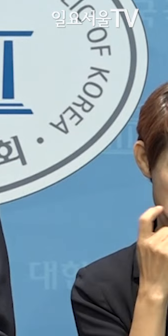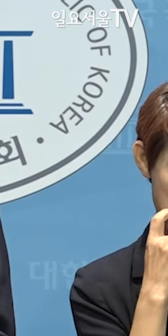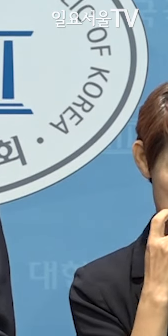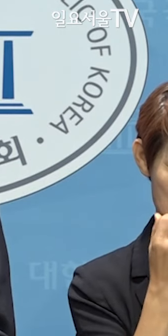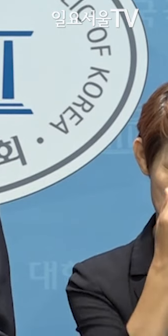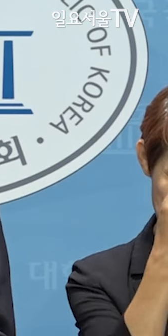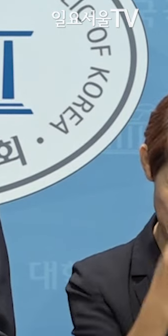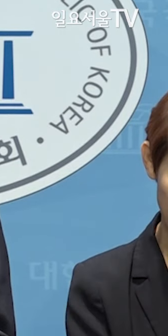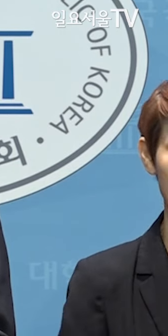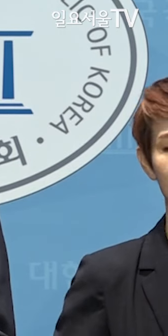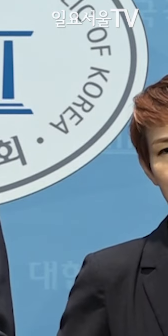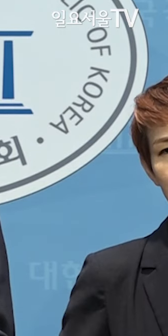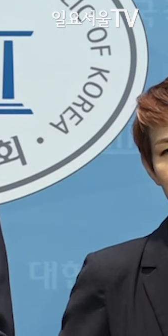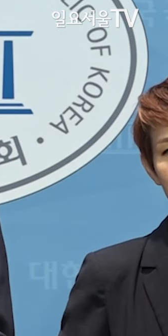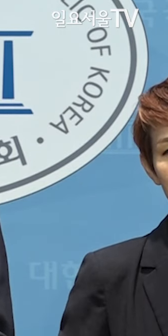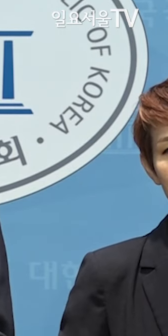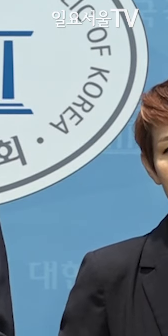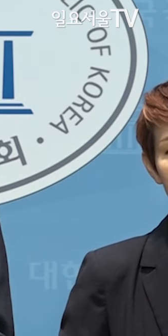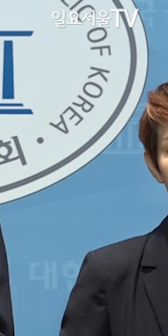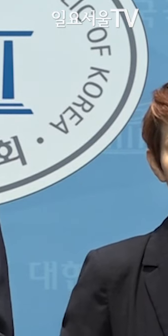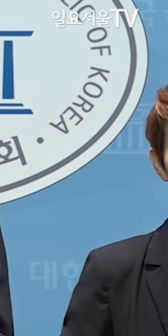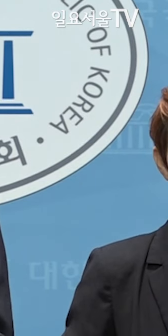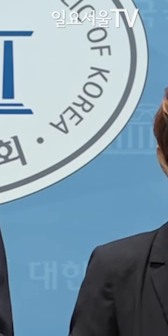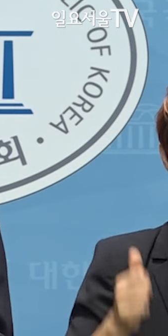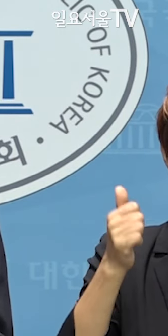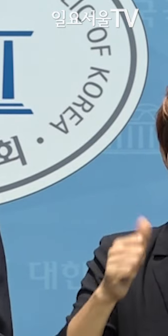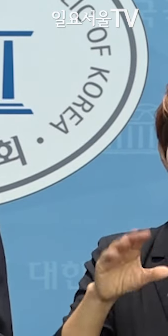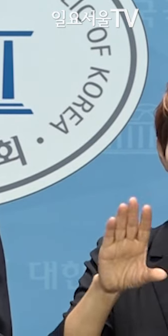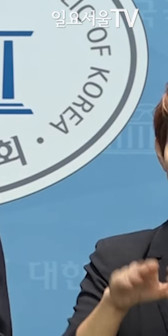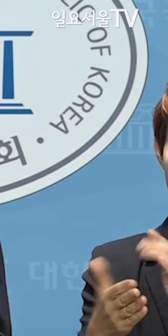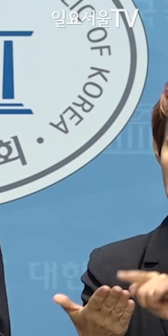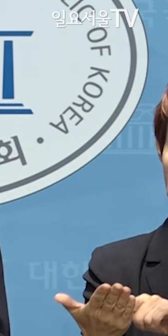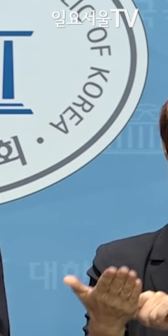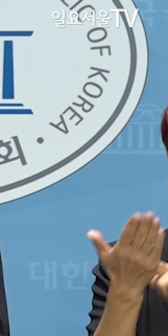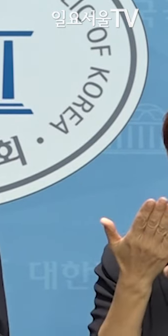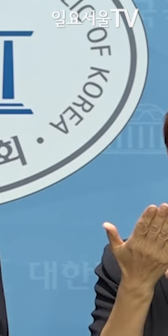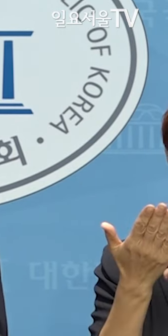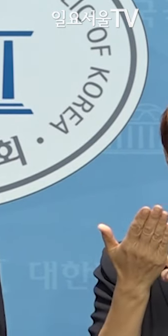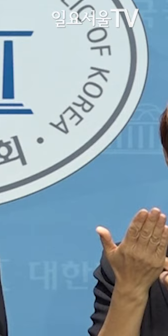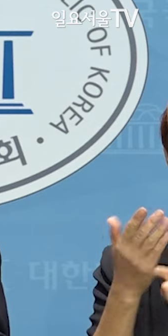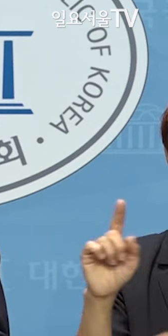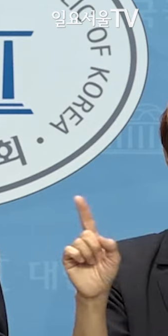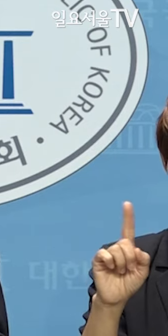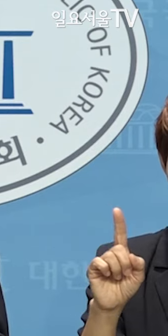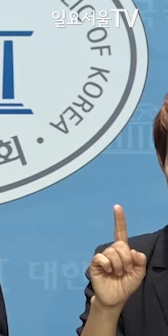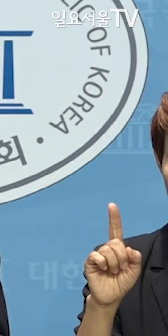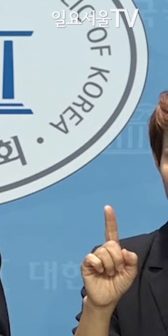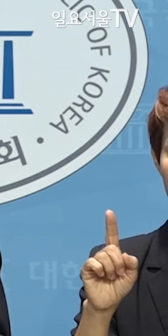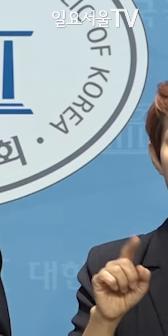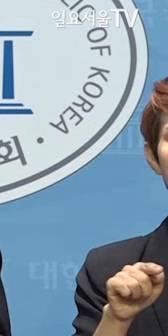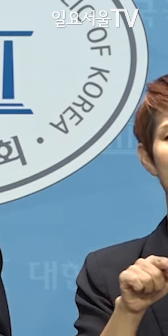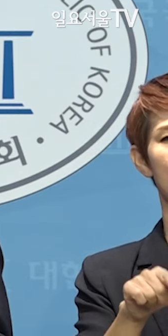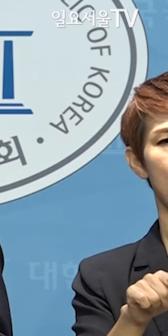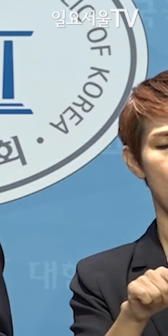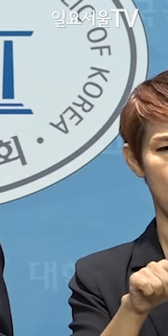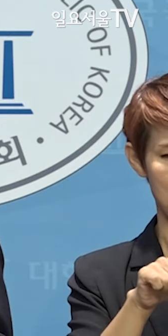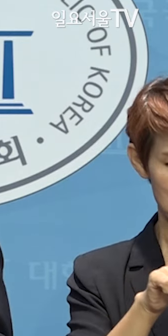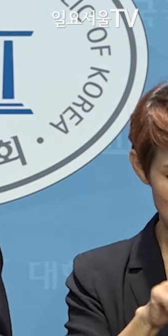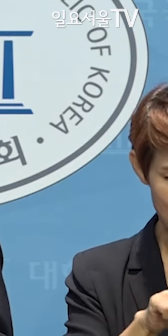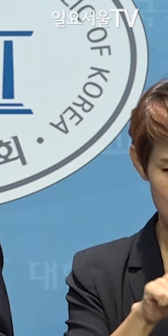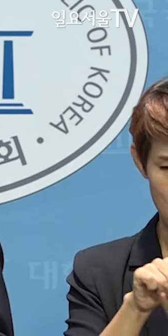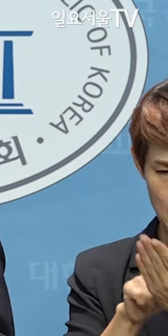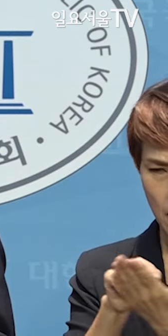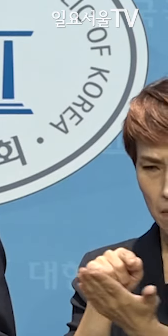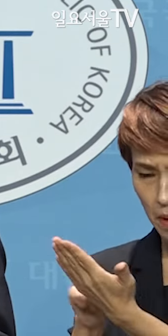왔습니다 그러나 재판 과정에서 드러난 많은 객관적 사실들로 인해